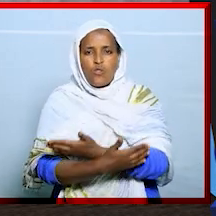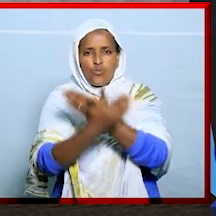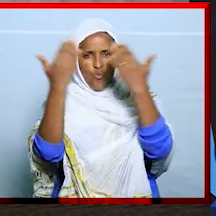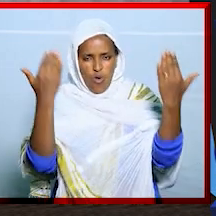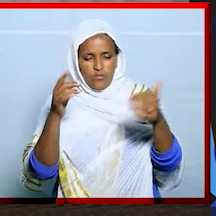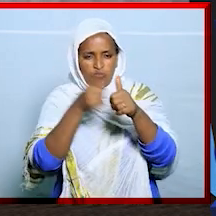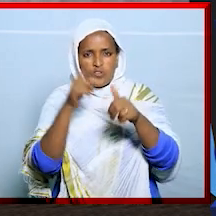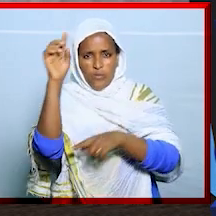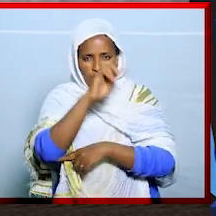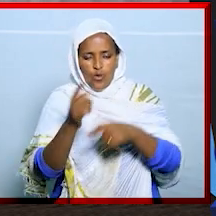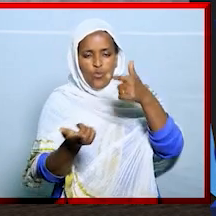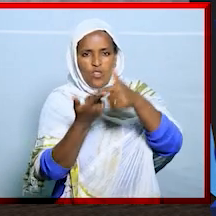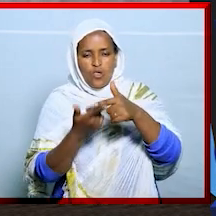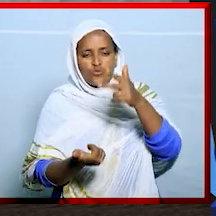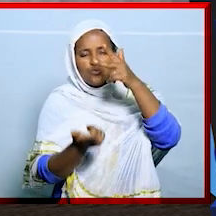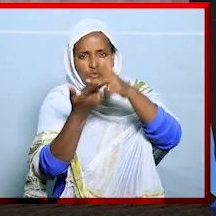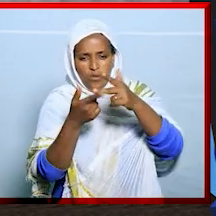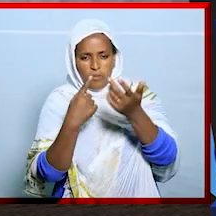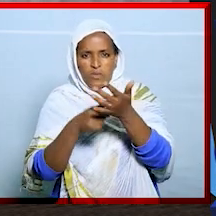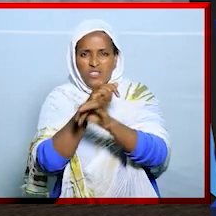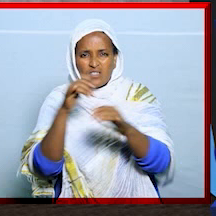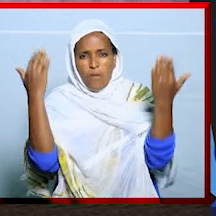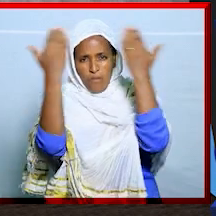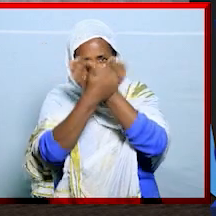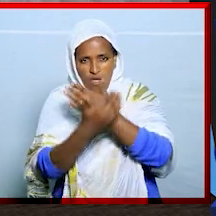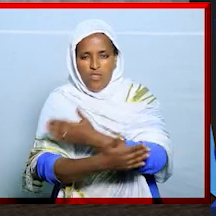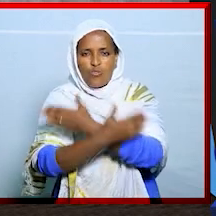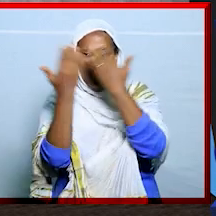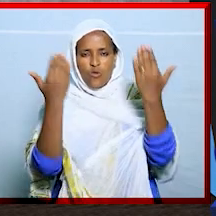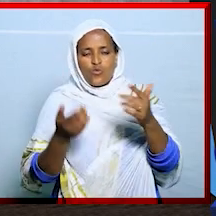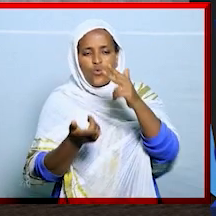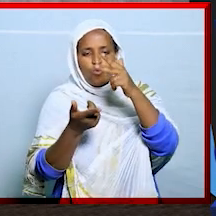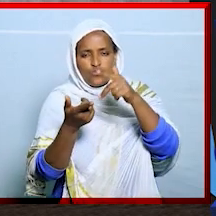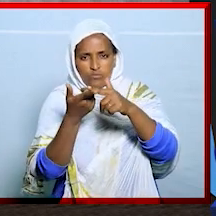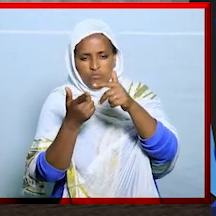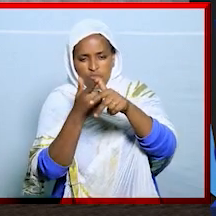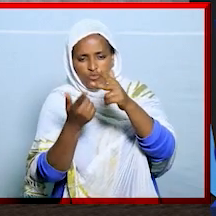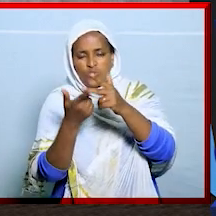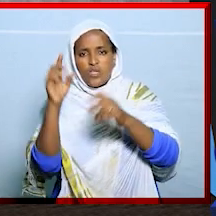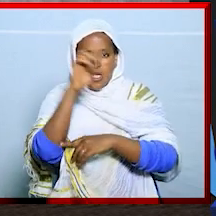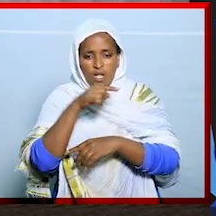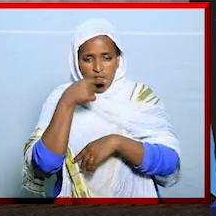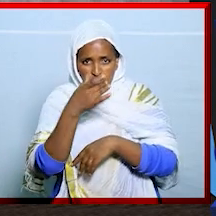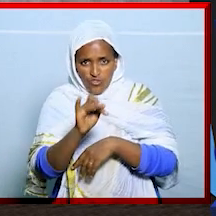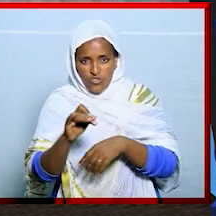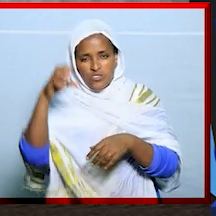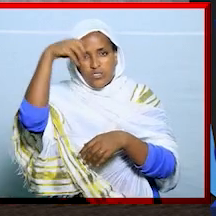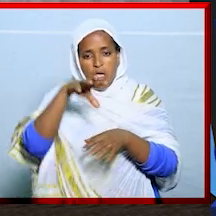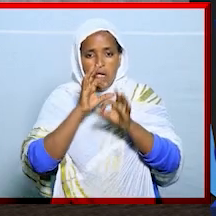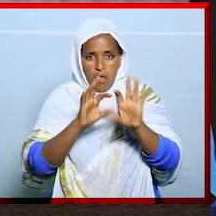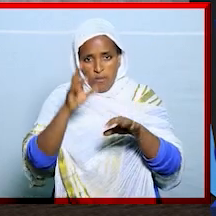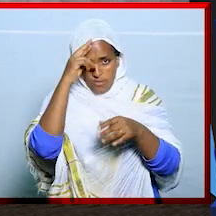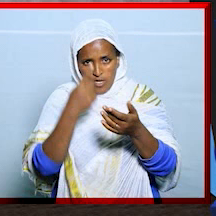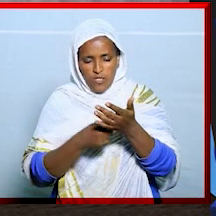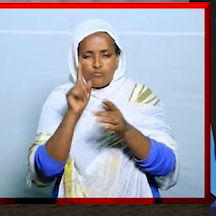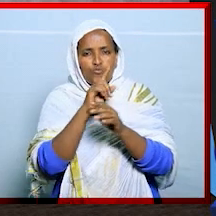ማታም ሆነ ጧትም ሆነ የመጀመሪያ ቀን፣ ሁለተኛውንም ሶስተኛውንም እንደዚሁ ማታም ሆነ ጧትም ሆነ ሁለተኛ ቀን ሶስተኛ ቀን ይላል እንጂ